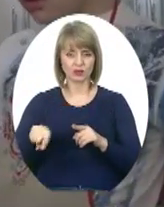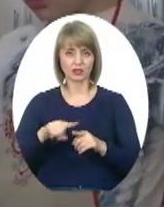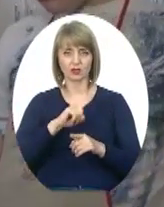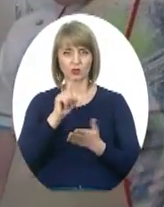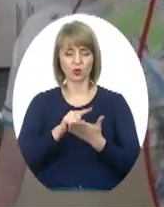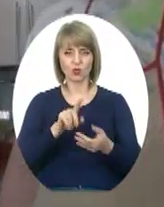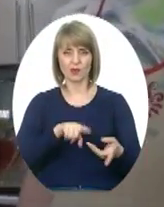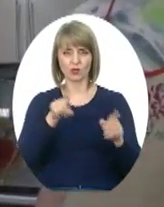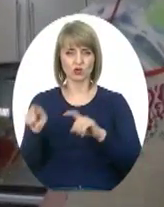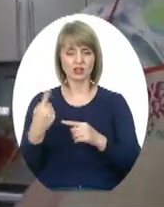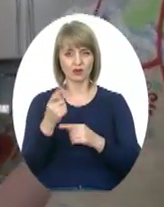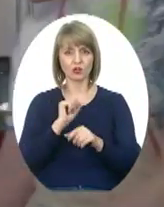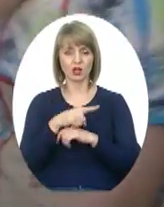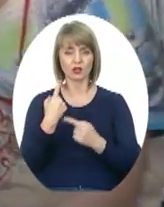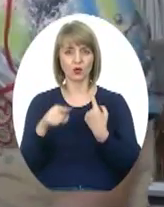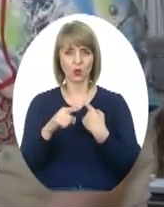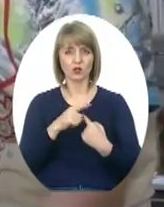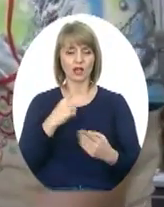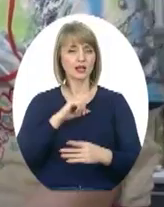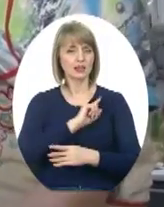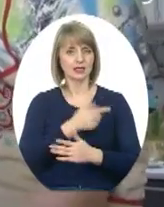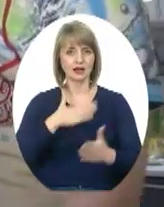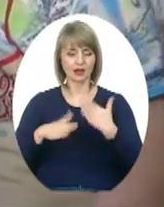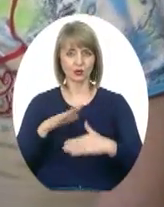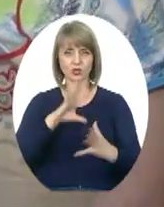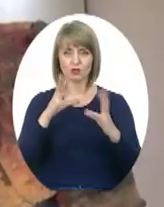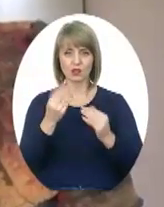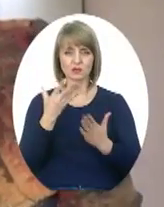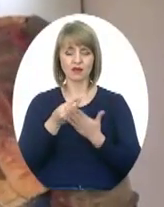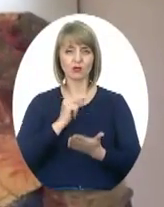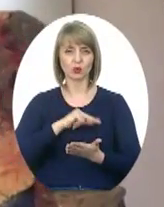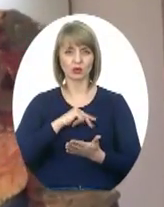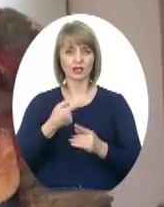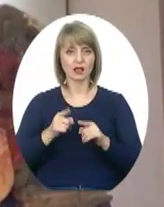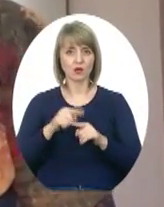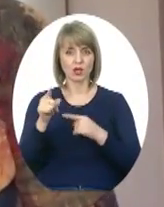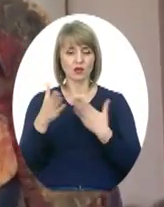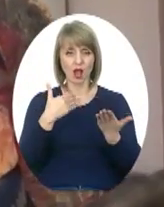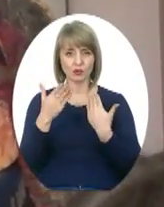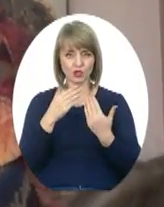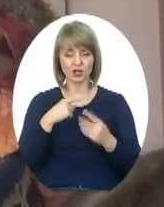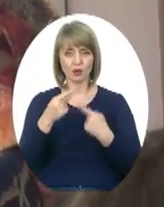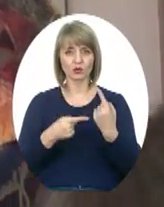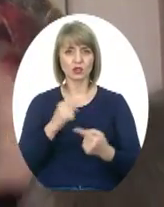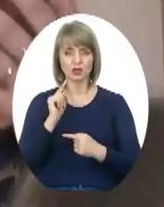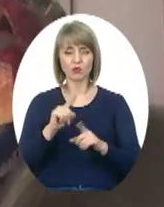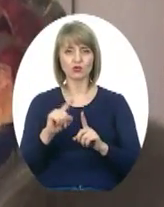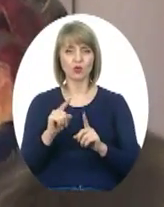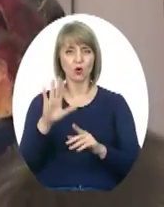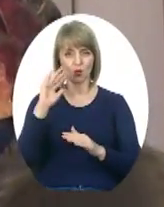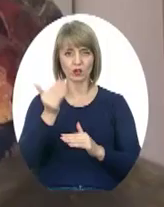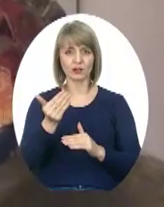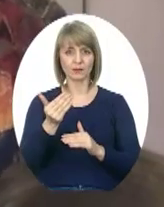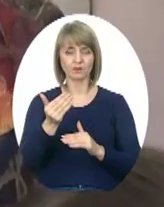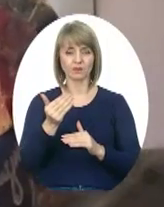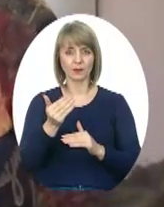одного задания на другое, и он тогда очень сильно радуется результатам своего труда. То есть для него вот этот вот процесс общения, процесс того, что он